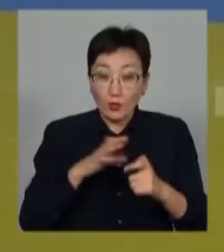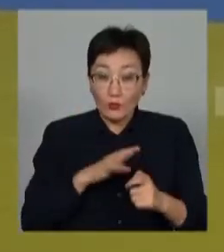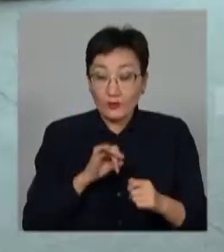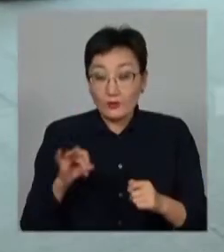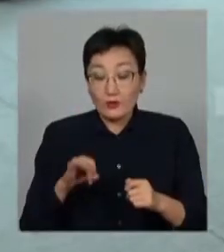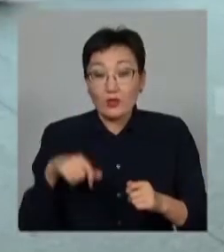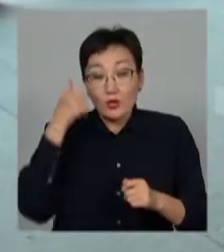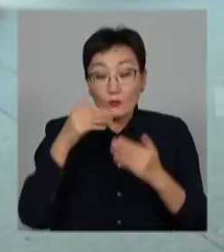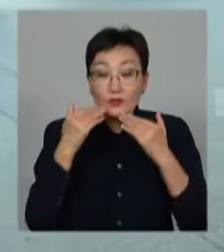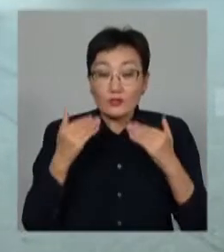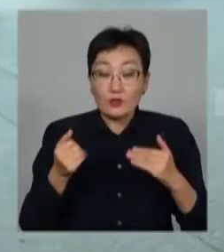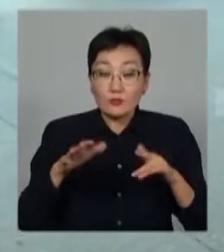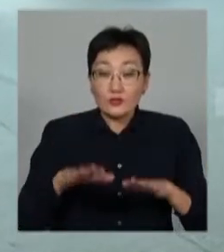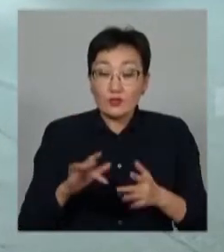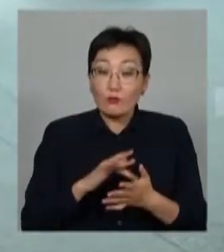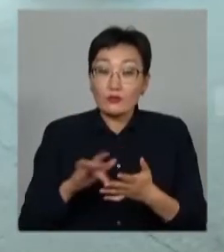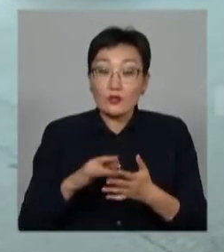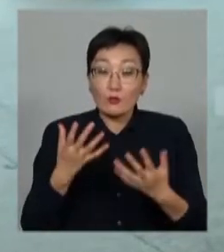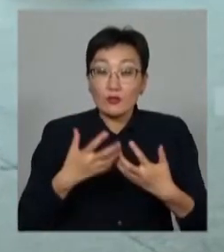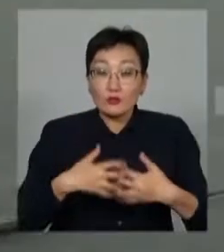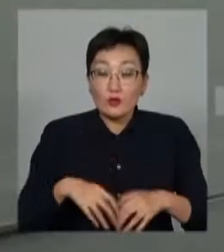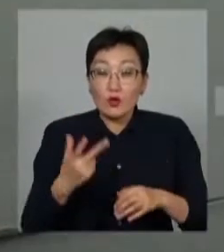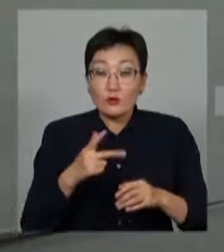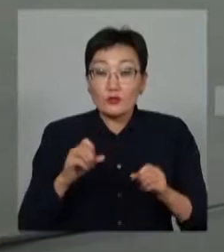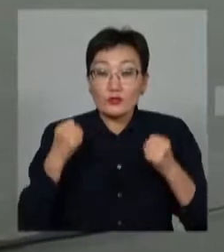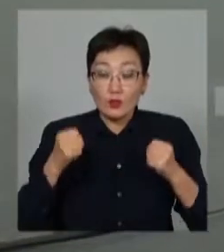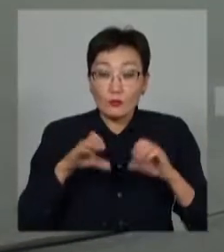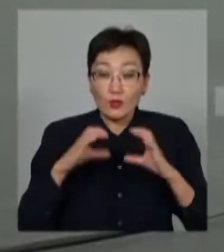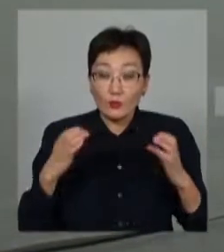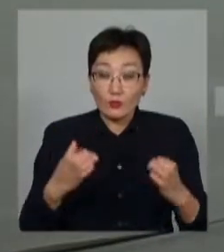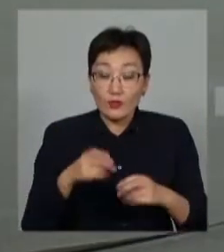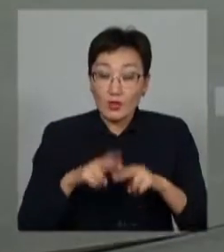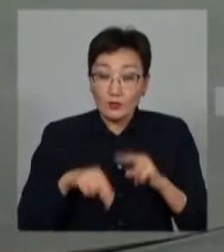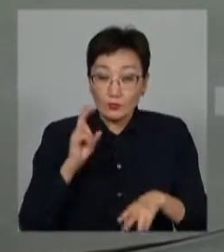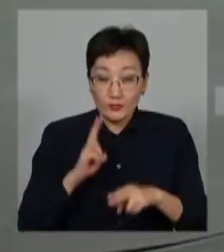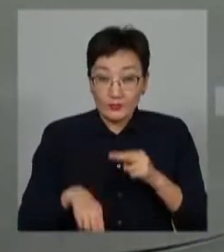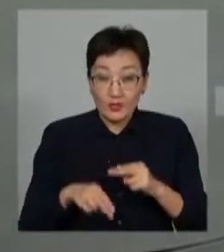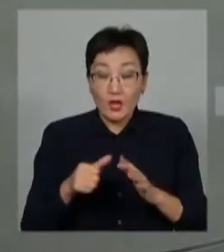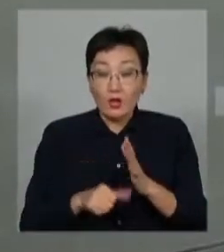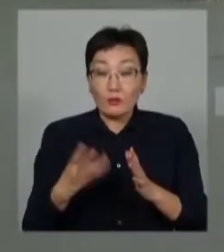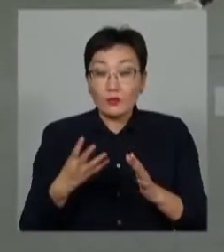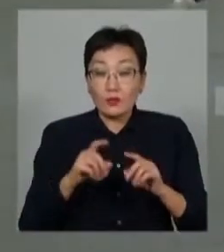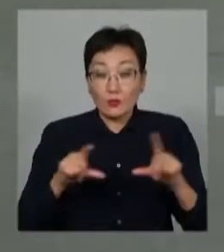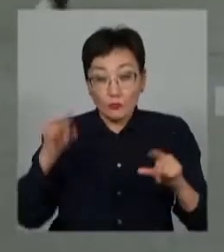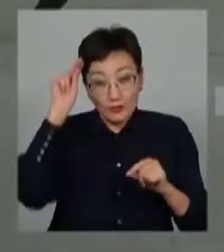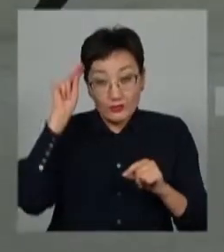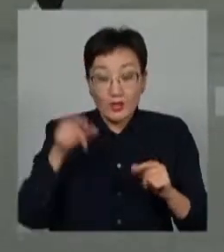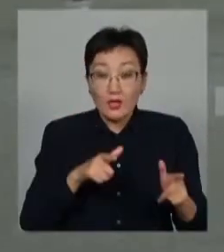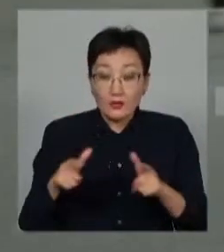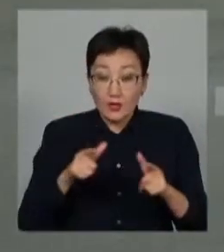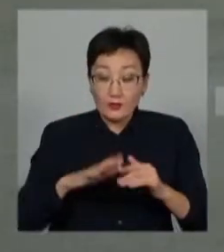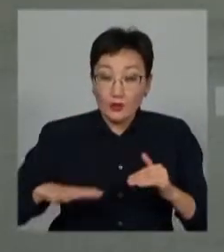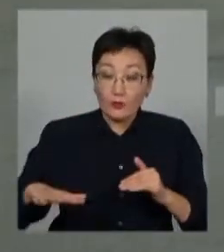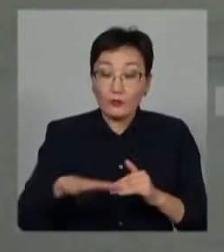Одан бөлек жыл соңына дейін жергілікті бюджет есебінен 3 спорт кешенінің құрылысы аяқталса, 64 мектепте дайындық алаңдары